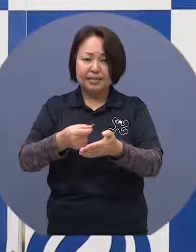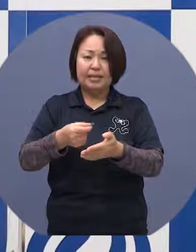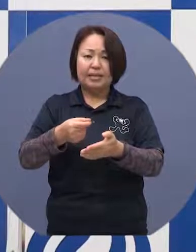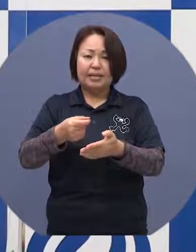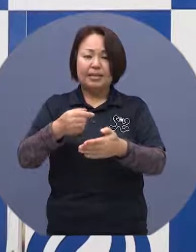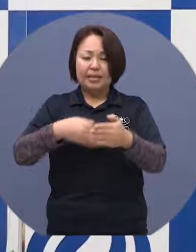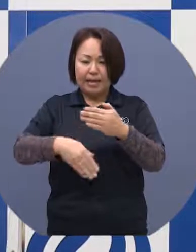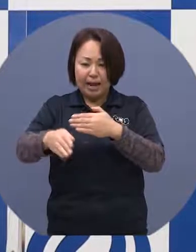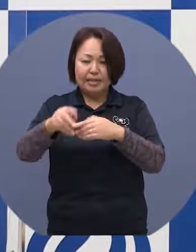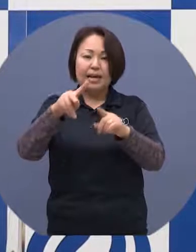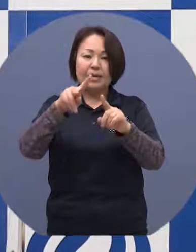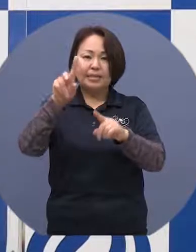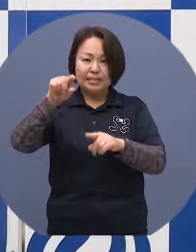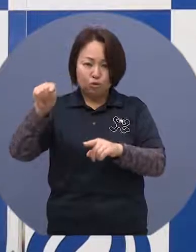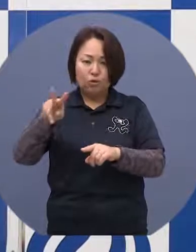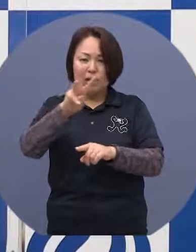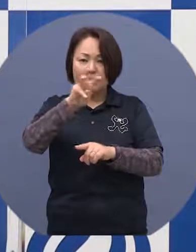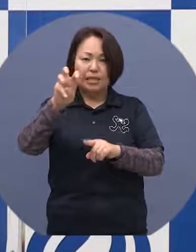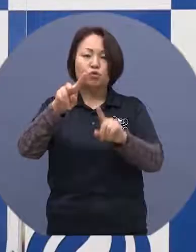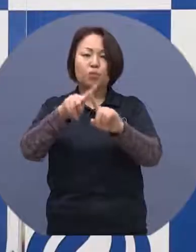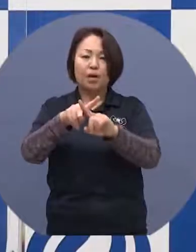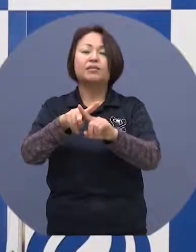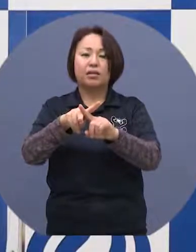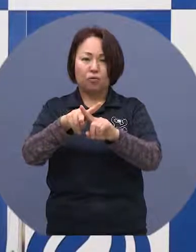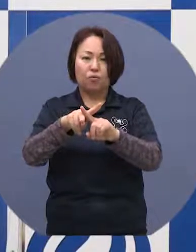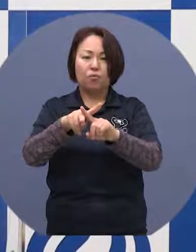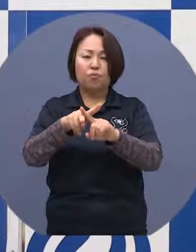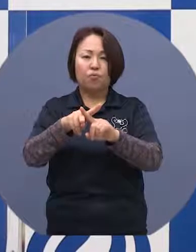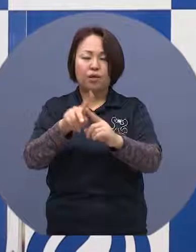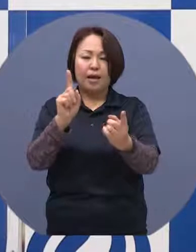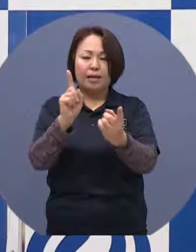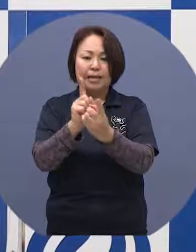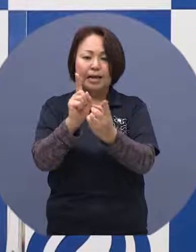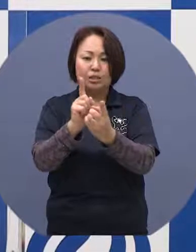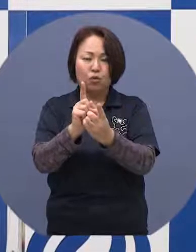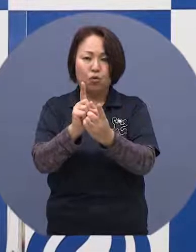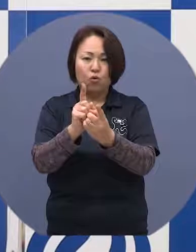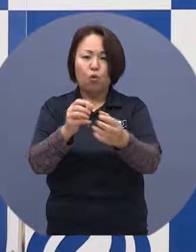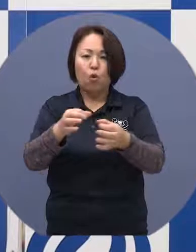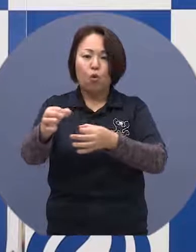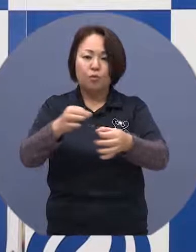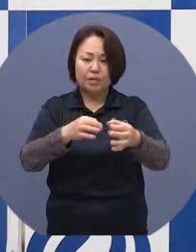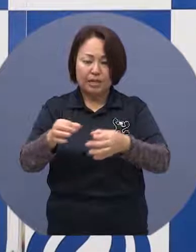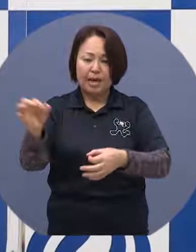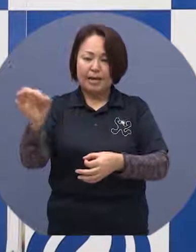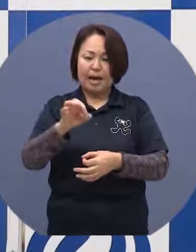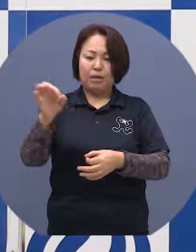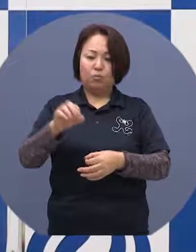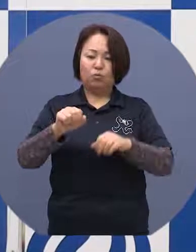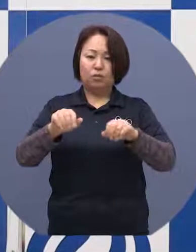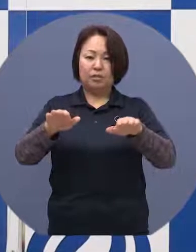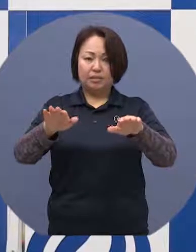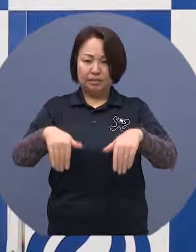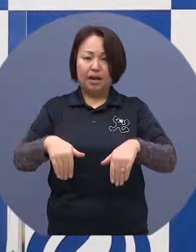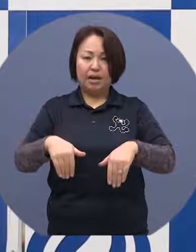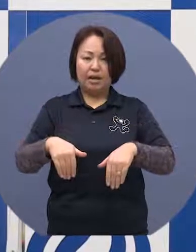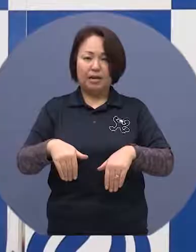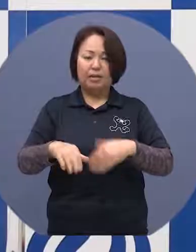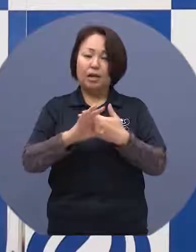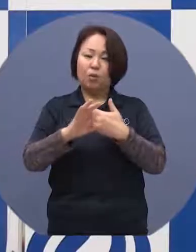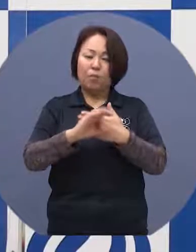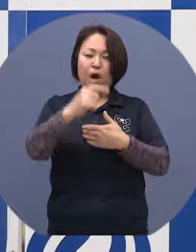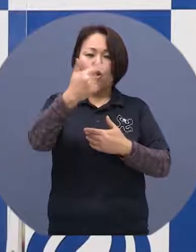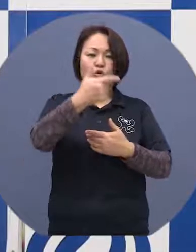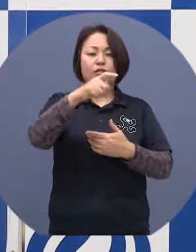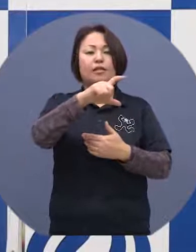例えば市内のその対象店舗でですねお買い物をされたところが6000円の買い物をされた場合に